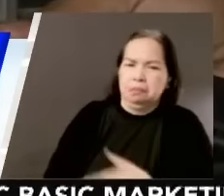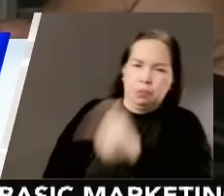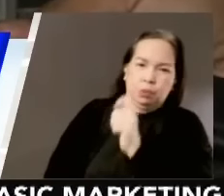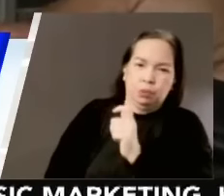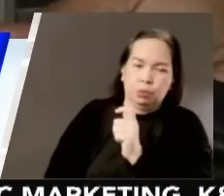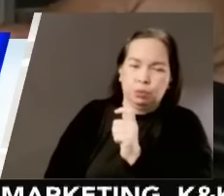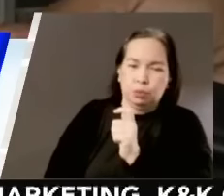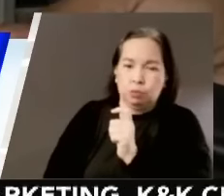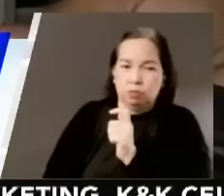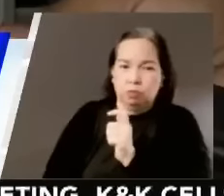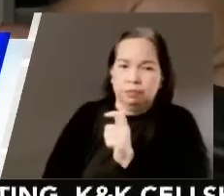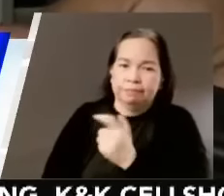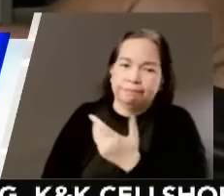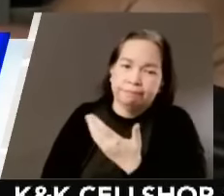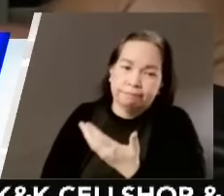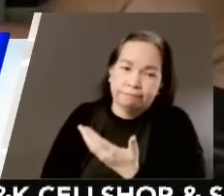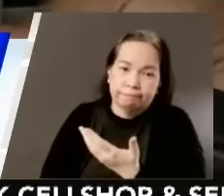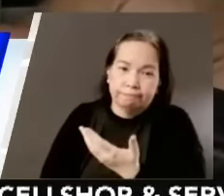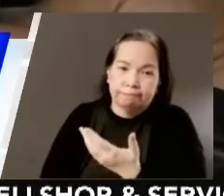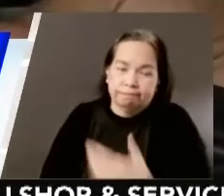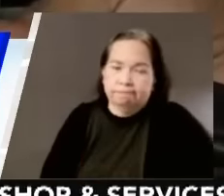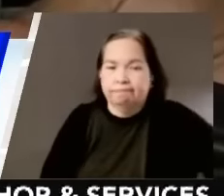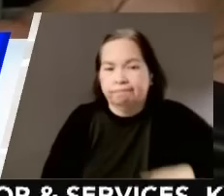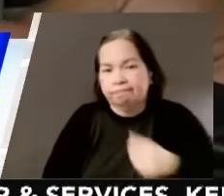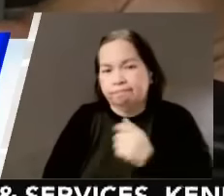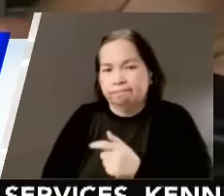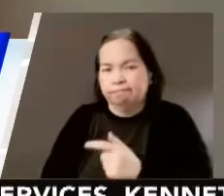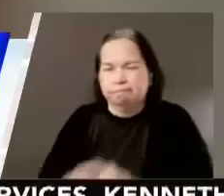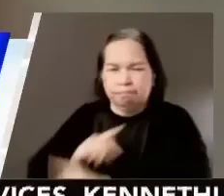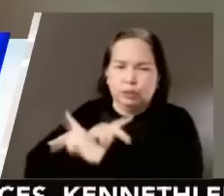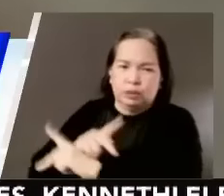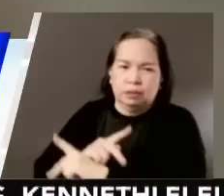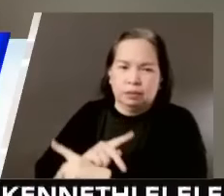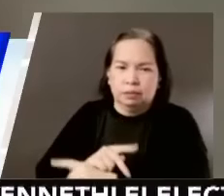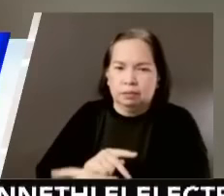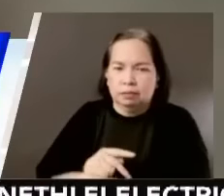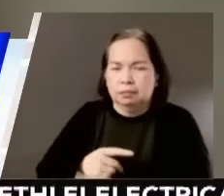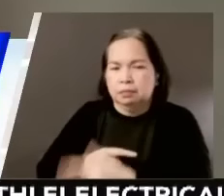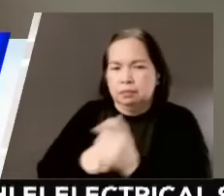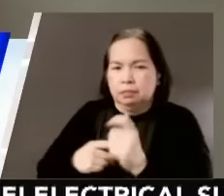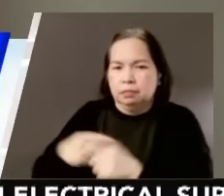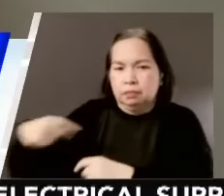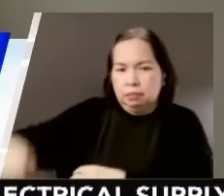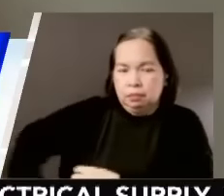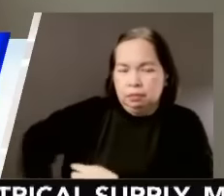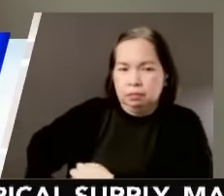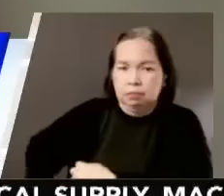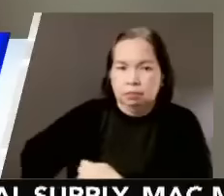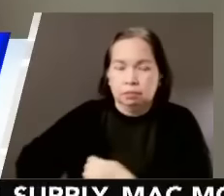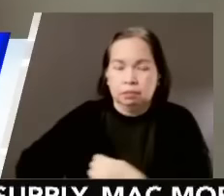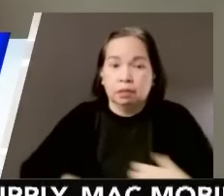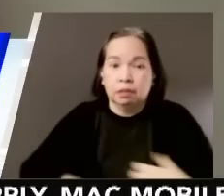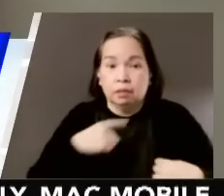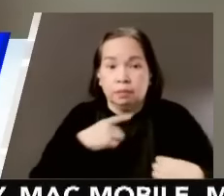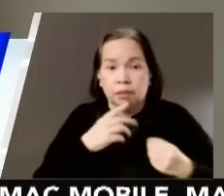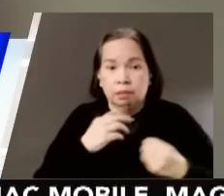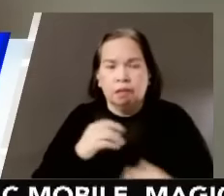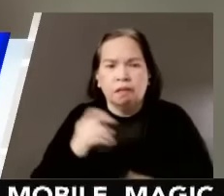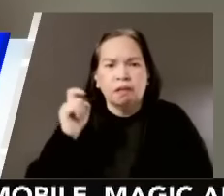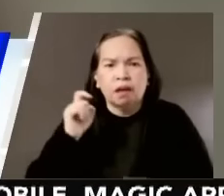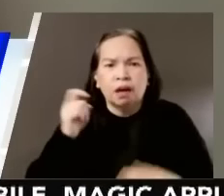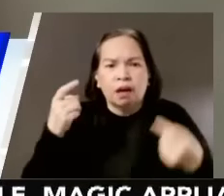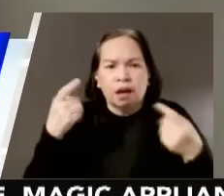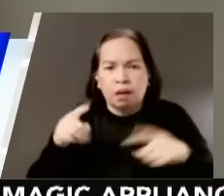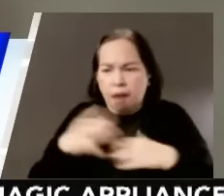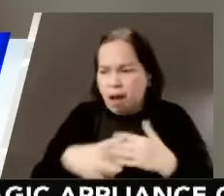Kaya nahugot ko yung baril ko na paputok ko sa kanya. Mabilis daw ang mga pangyayari matapos sila magkainitan ng